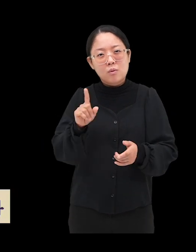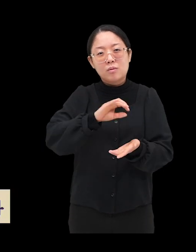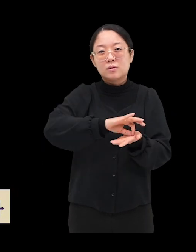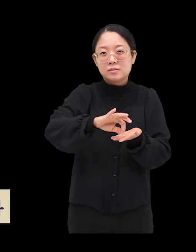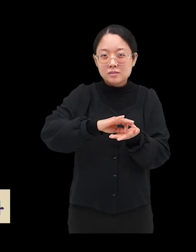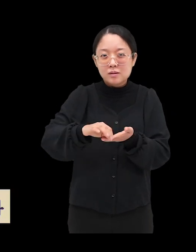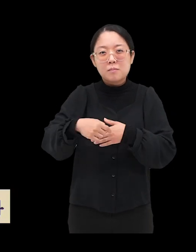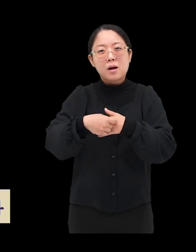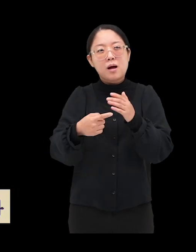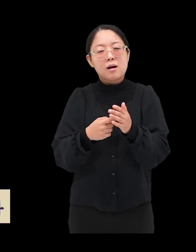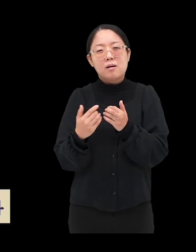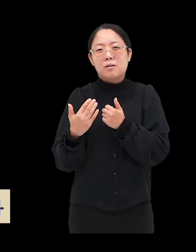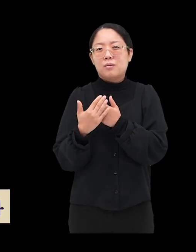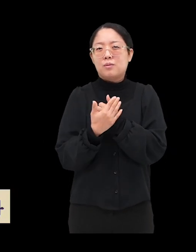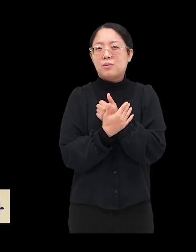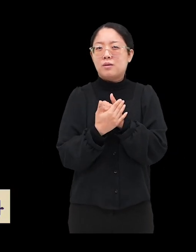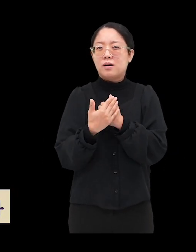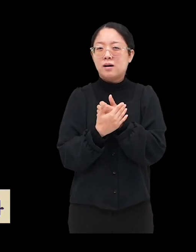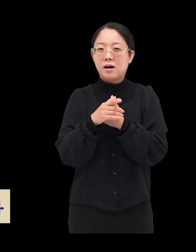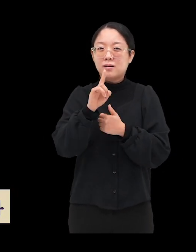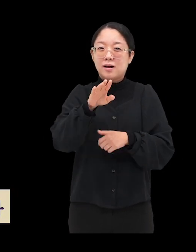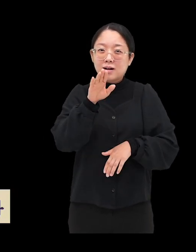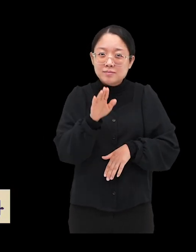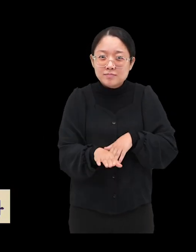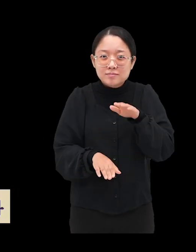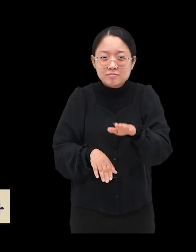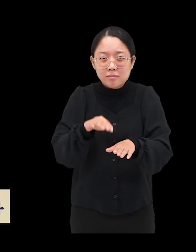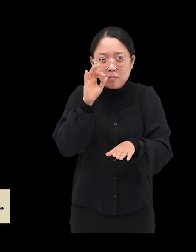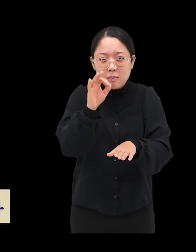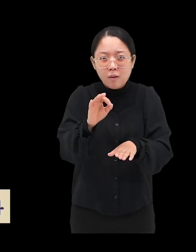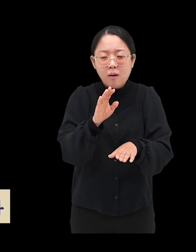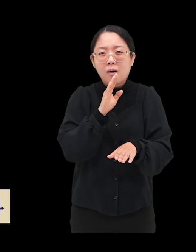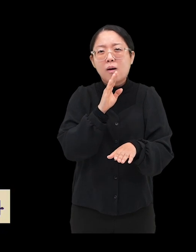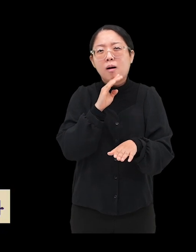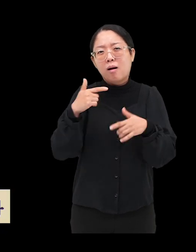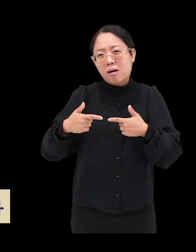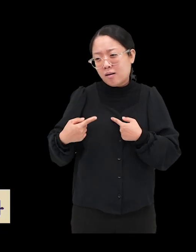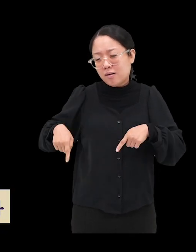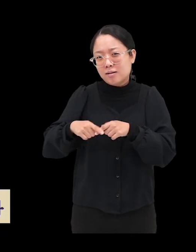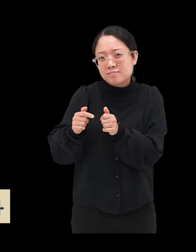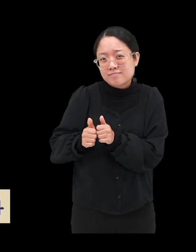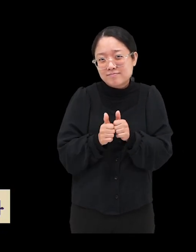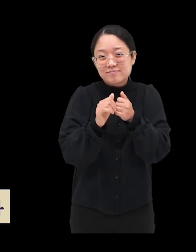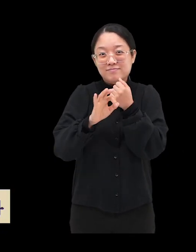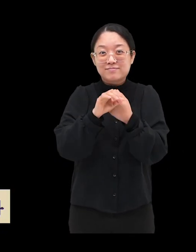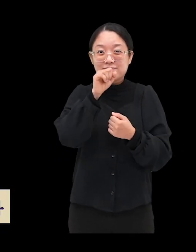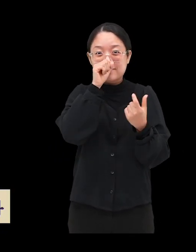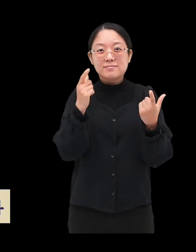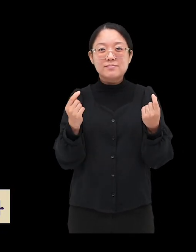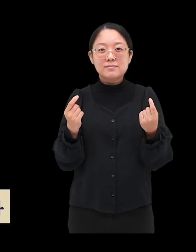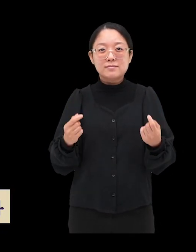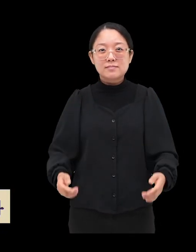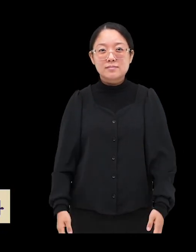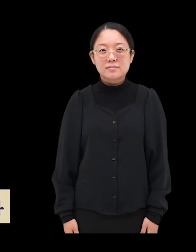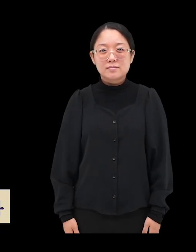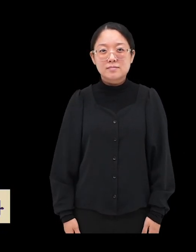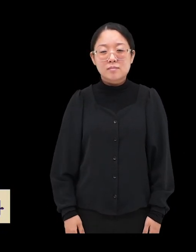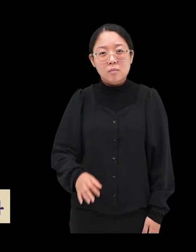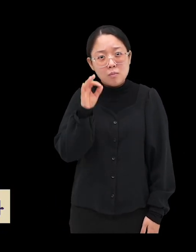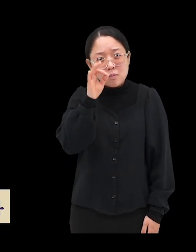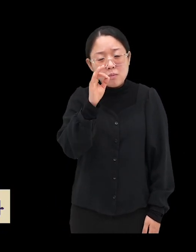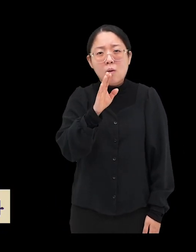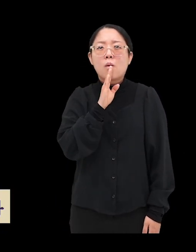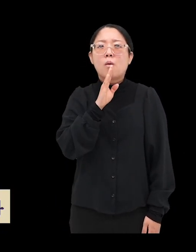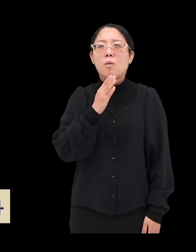필요하실 때 이렇게 쓰시고, 또 마음의 위안도 얻으시고, 또 한 걸음 나아가 보시고, 그런 것들을 늘 함께 하셨으면